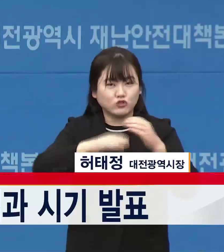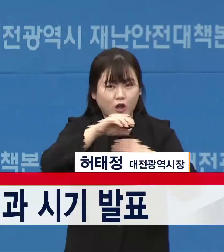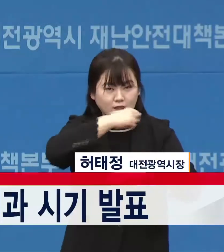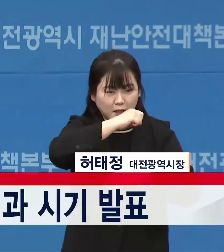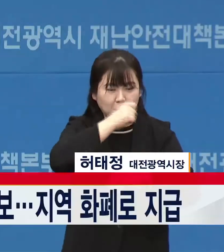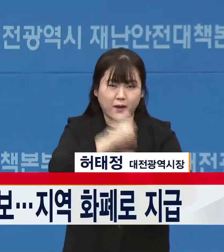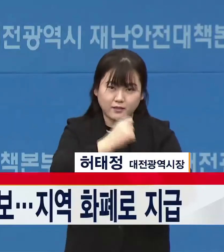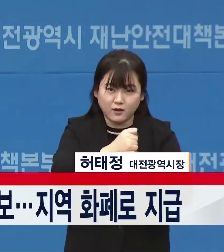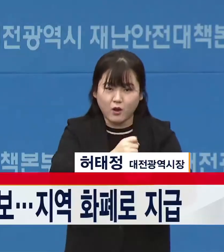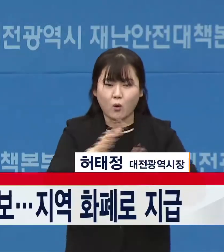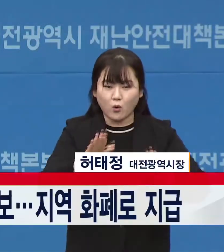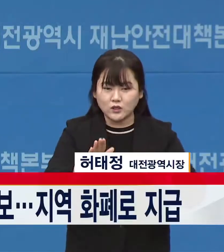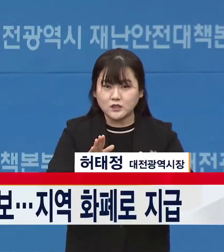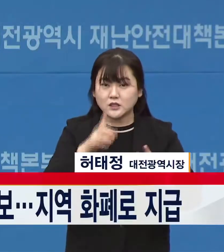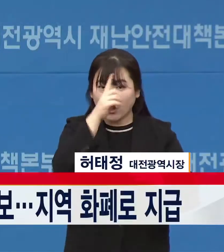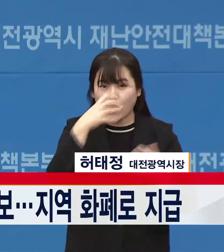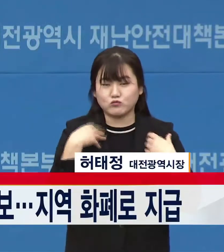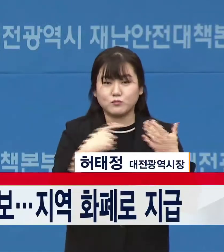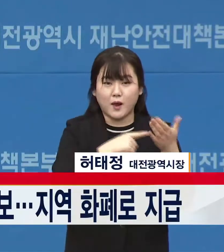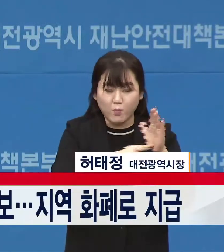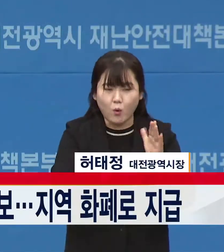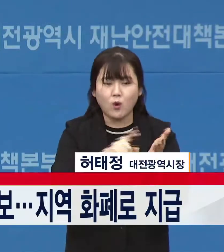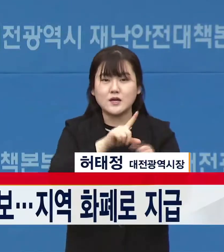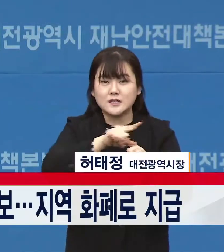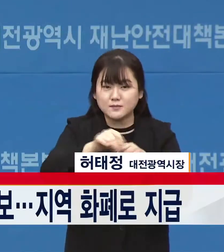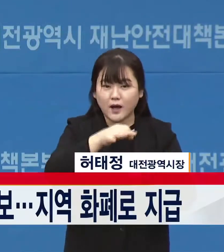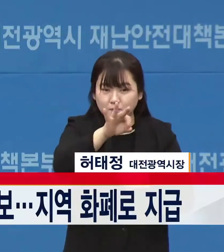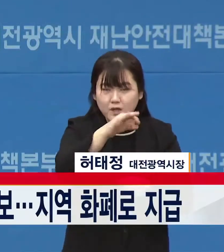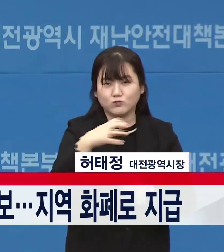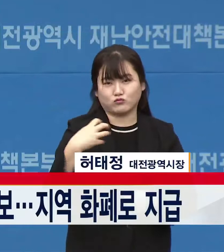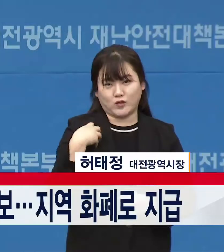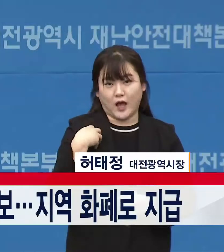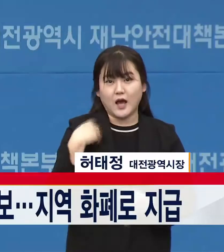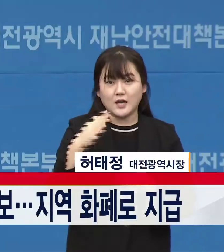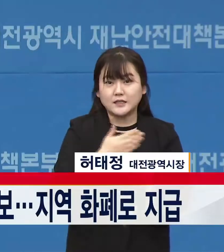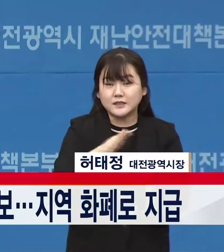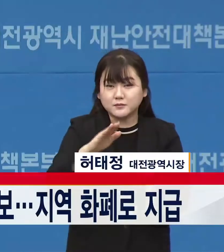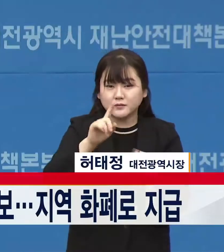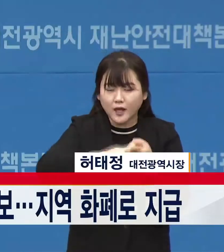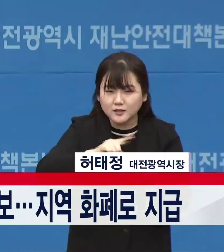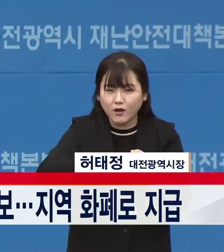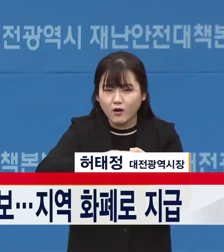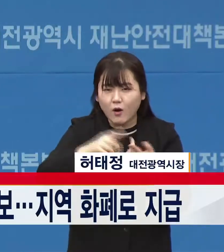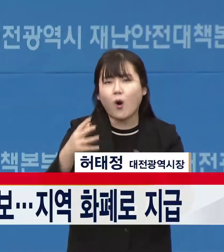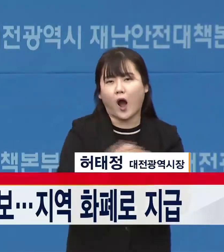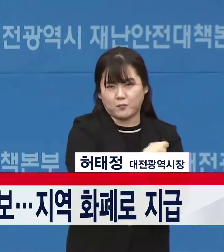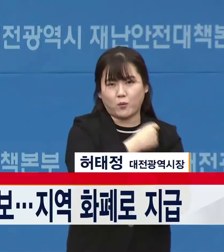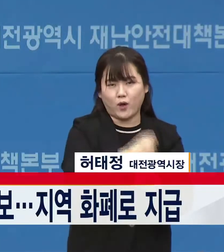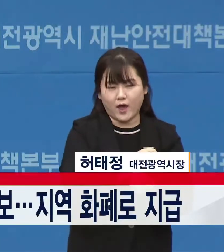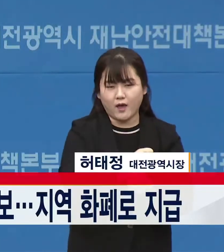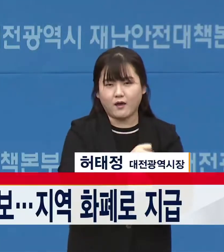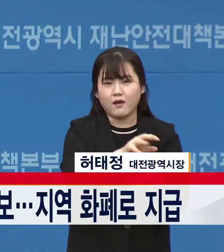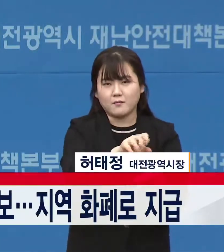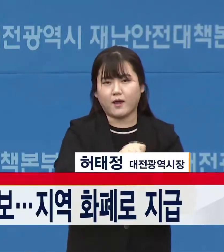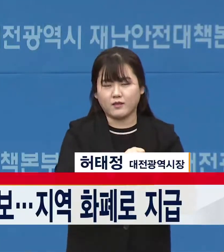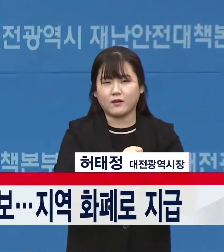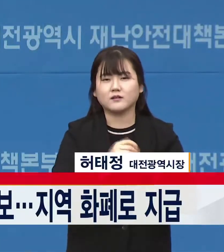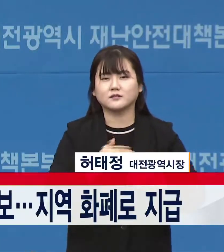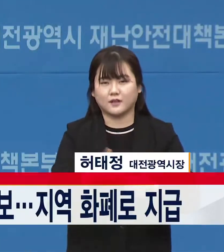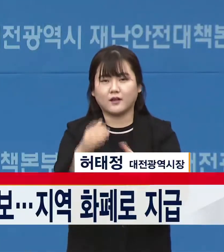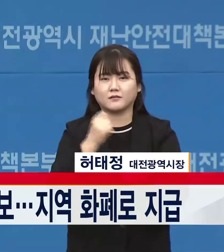정보와 오늘 발표한 지방비 분담금을 전액 확보해서 반영해 나가도록 하겠습니다